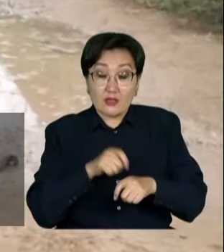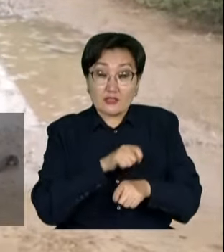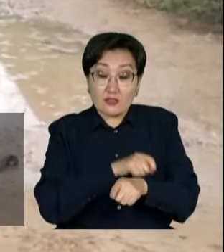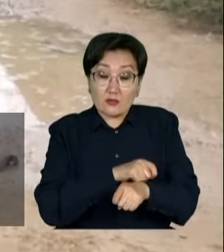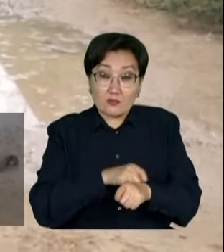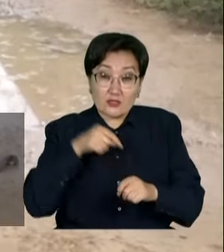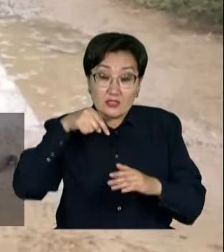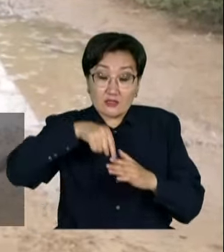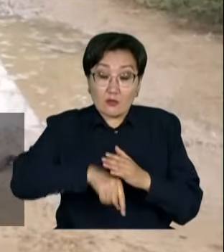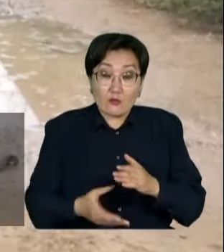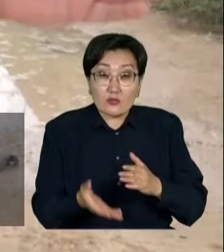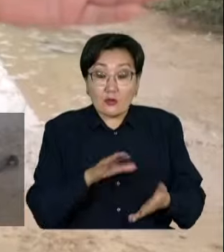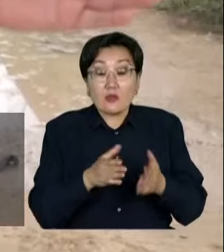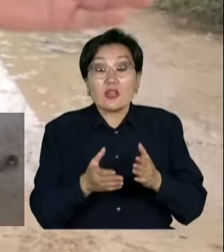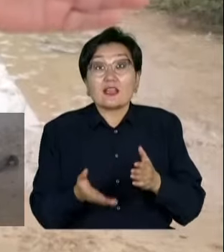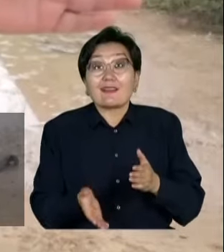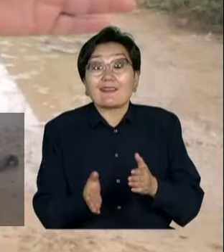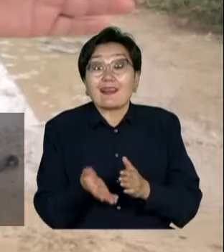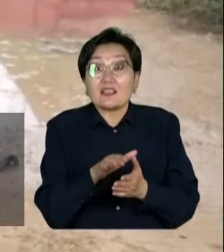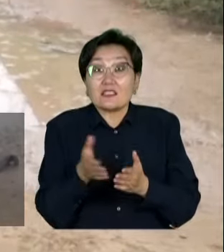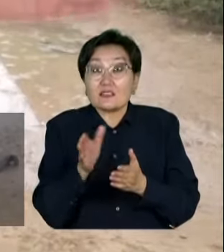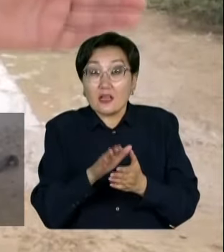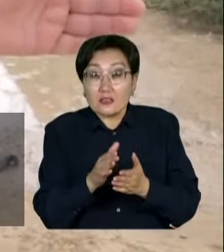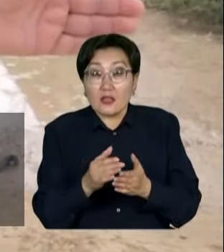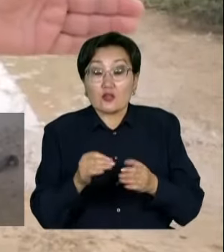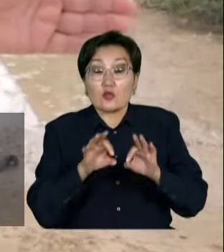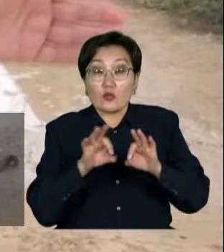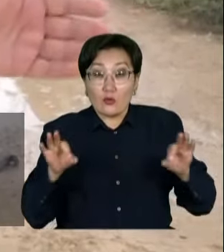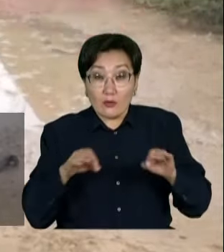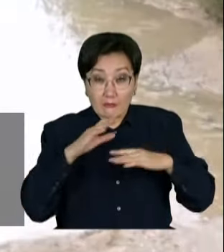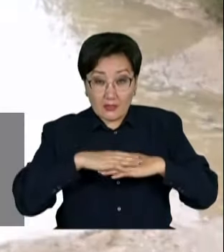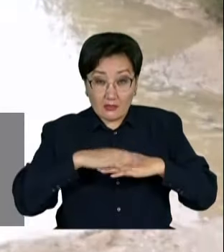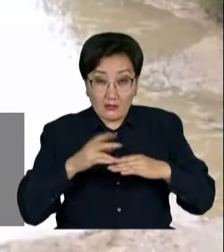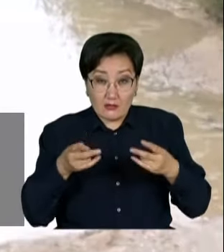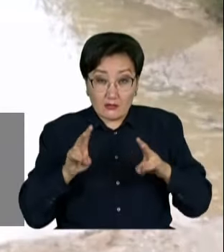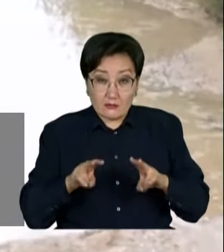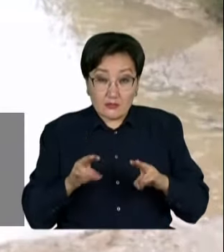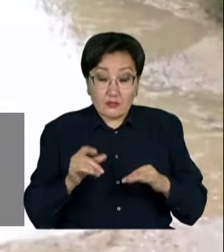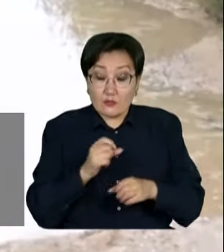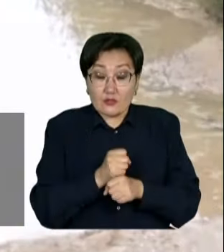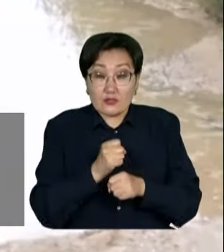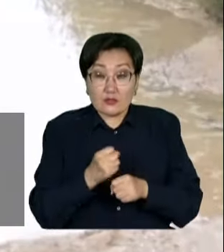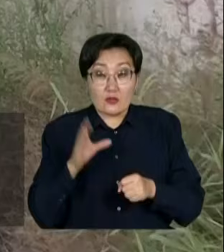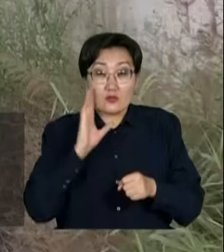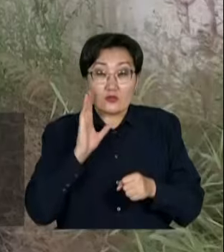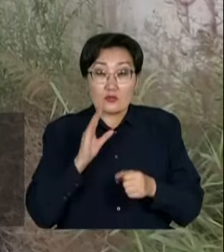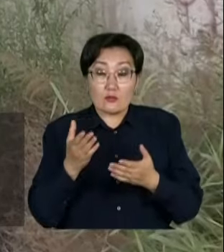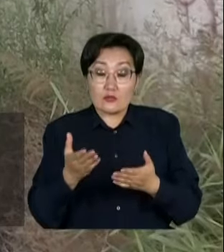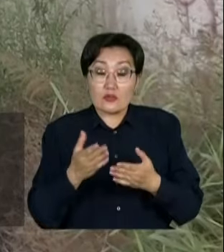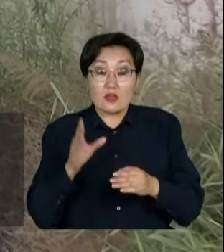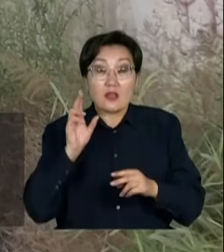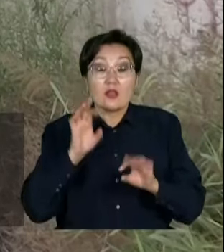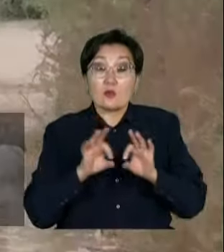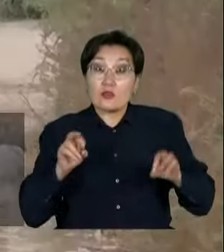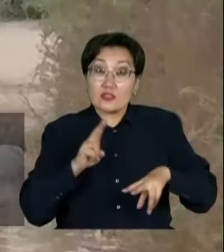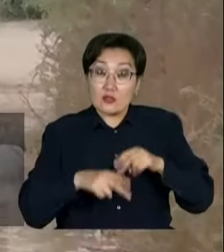бәрі трубасы бетінде тұр. Неге оны бет 1 метр қылып қазды? Бетіне труба қойып кететін болса. Енді біз не істеу керекпіз? Мінекі судың тұрысы мына. Құбыр төсеу